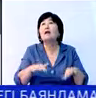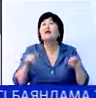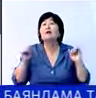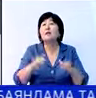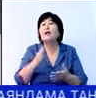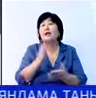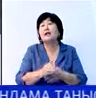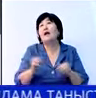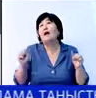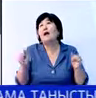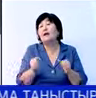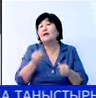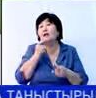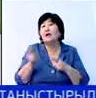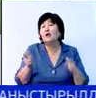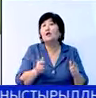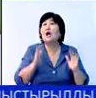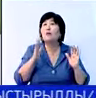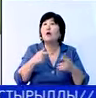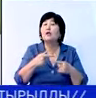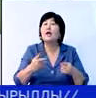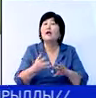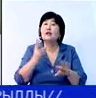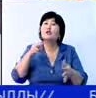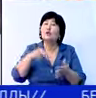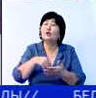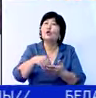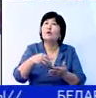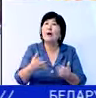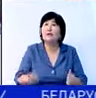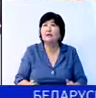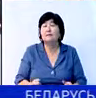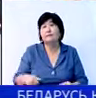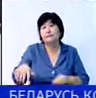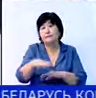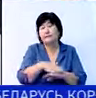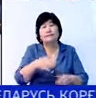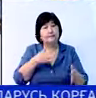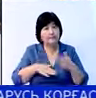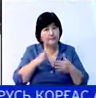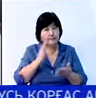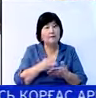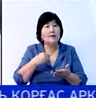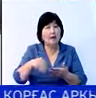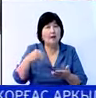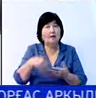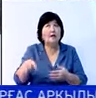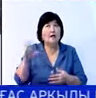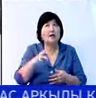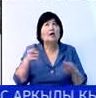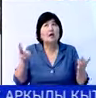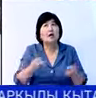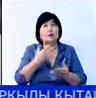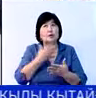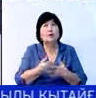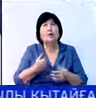жатты. Қыз қамын ойлағандар бау-бақша дақылдарын кезекке тұрып алды. Халық ырза болып жатыр, алып жатыр. Бәріне әркім-кім қажетін өтеп